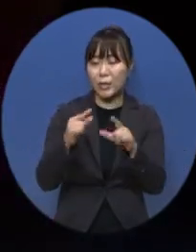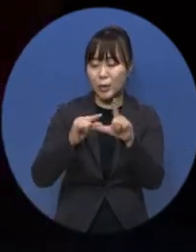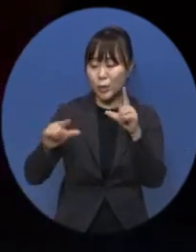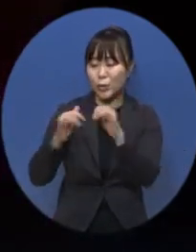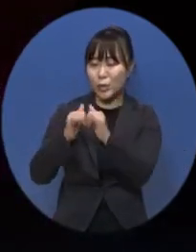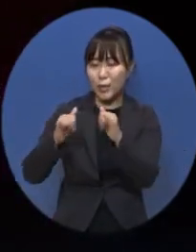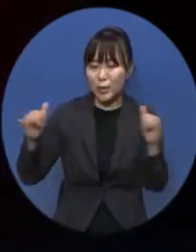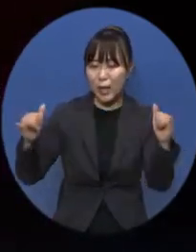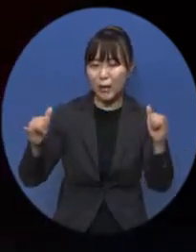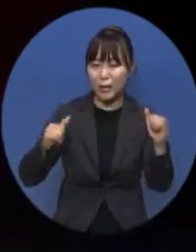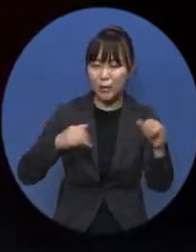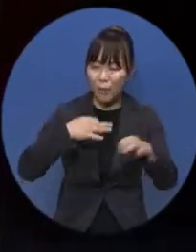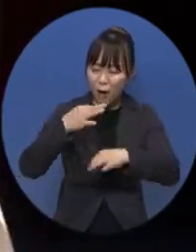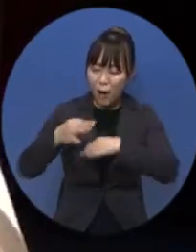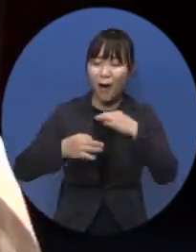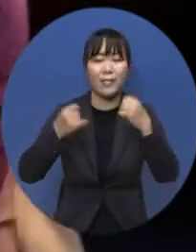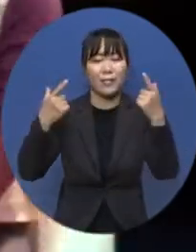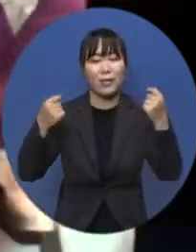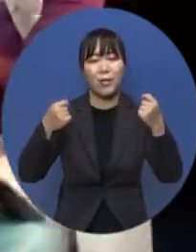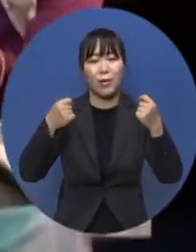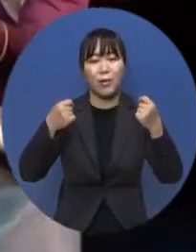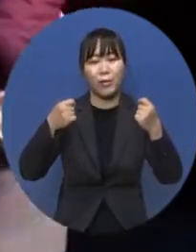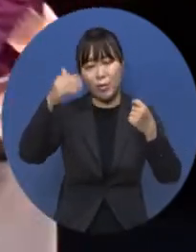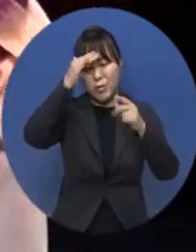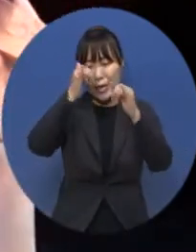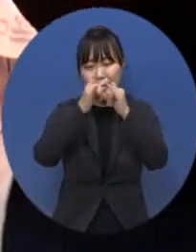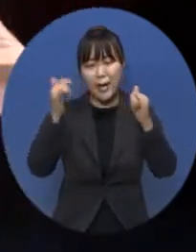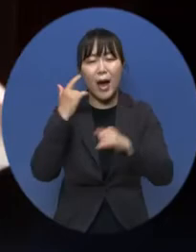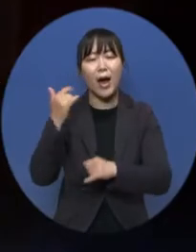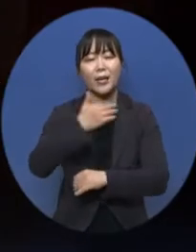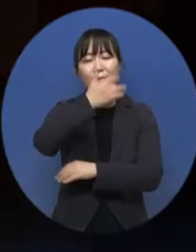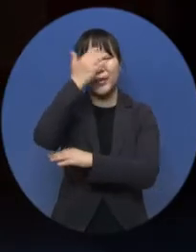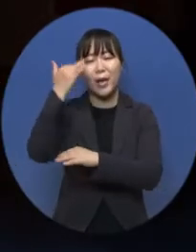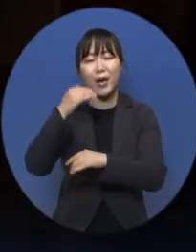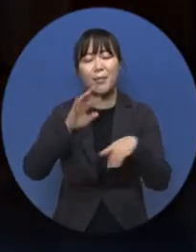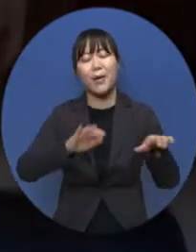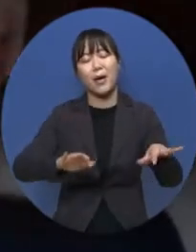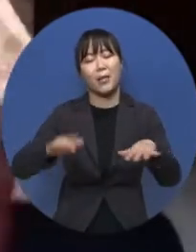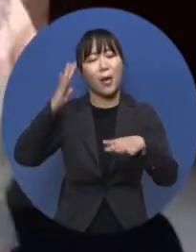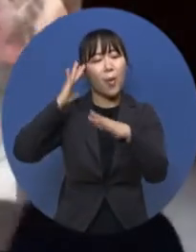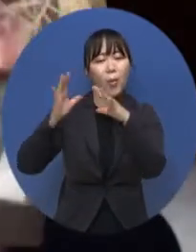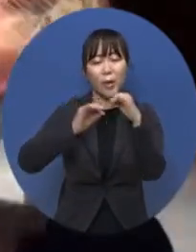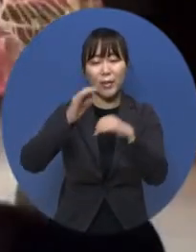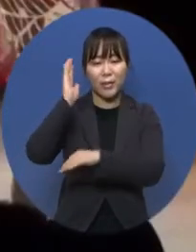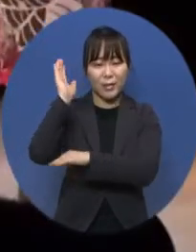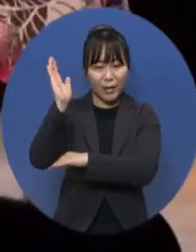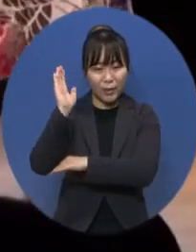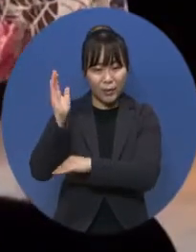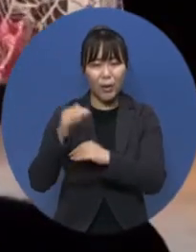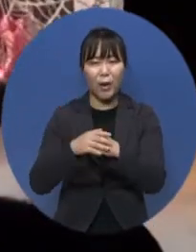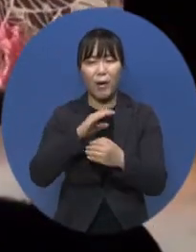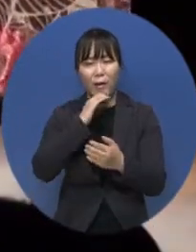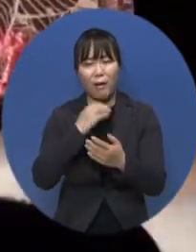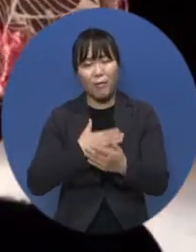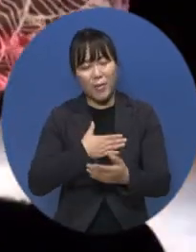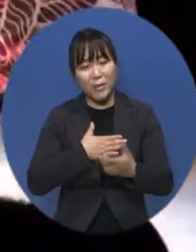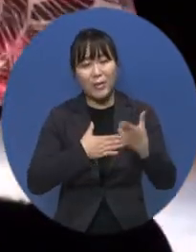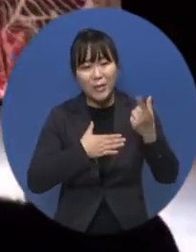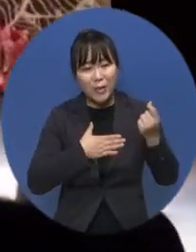목소리 중 하나로 관객들에게 아름다운 멜로디와 공감되는 가사로 진한 감동과 여운을